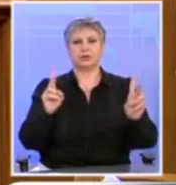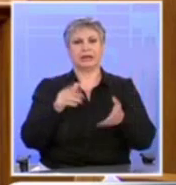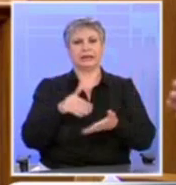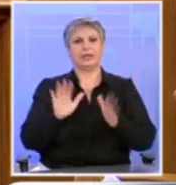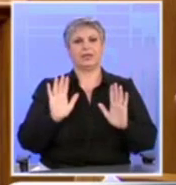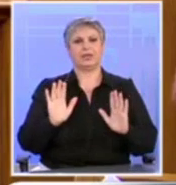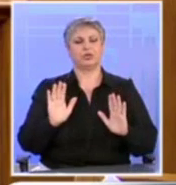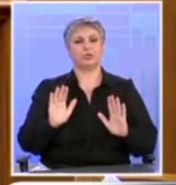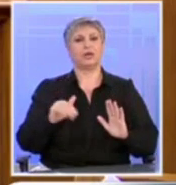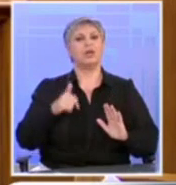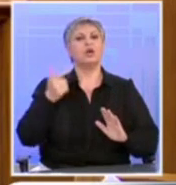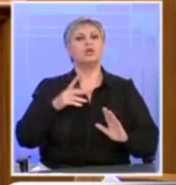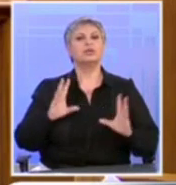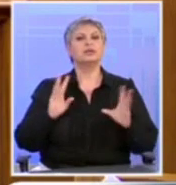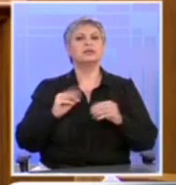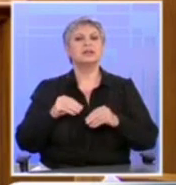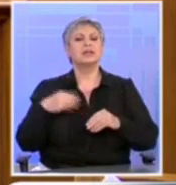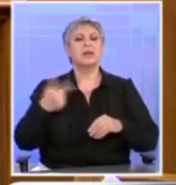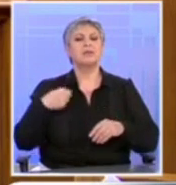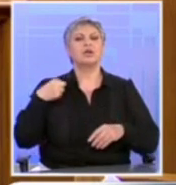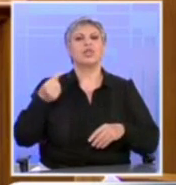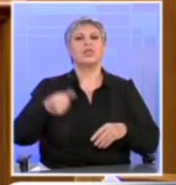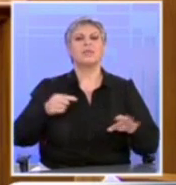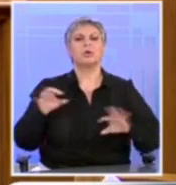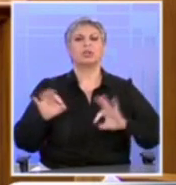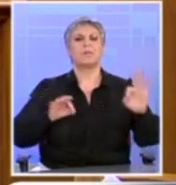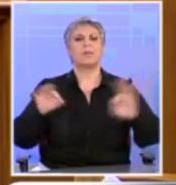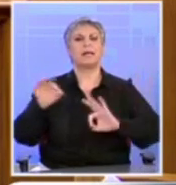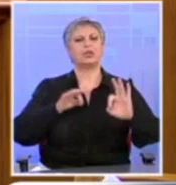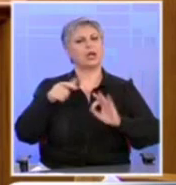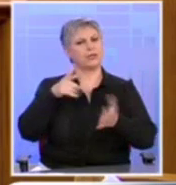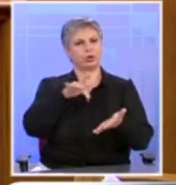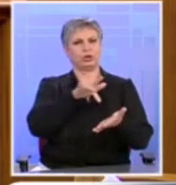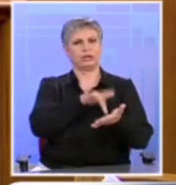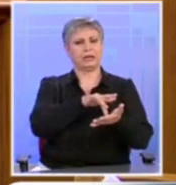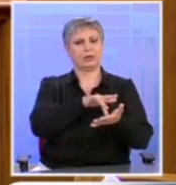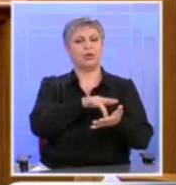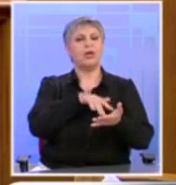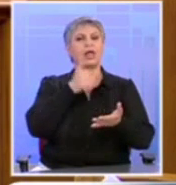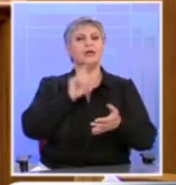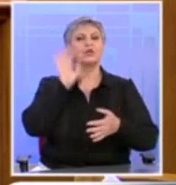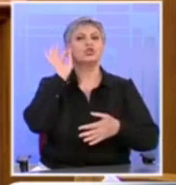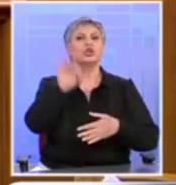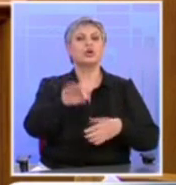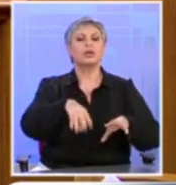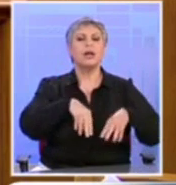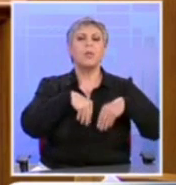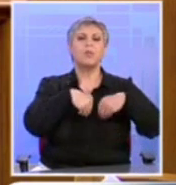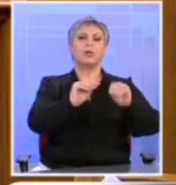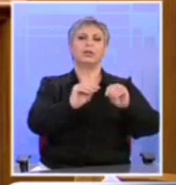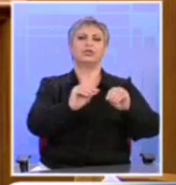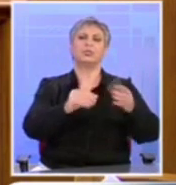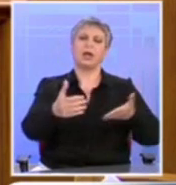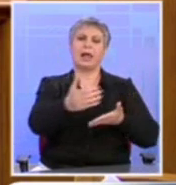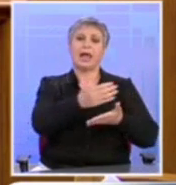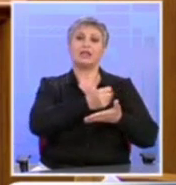το ΤΑΙΠΕΔ, το οποίο προέβλεπε ξεπούλημα της δημόσιας περιουσίας για να πιάσουμε 50 δις μέσα